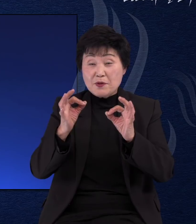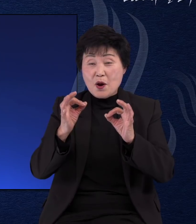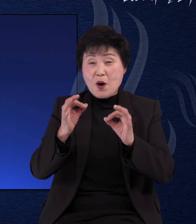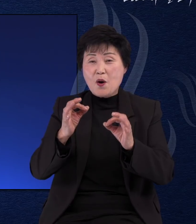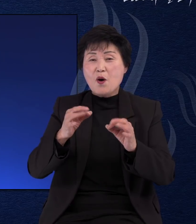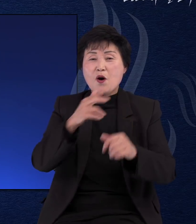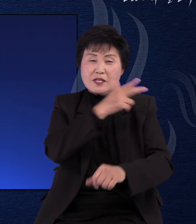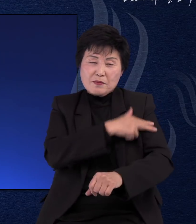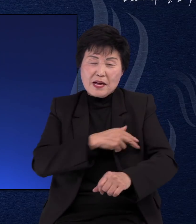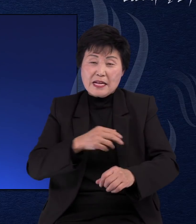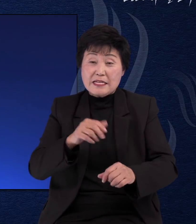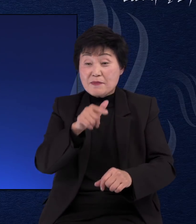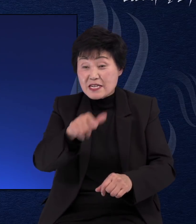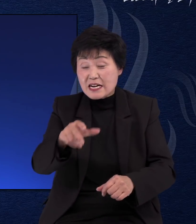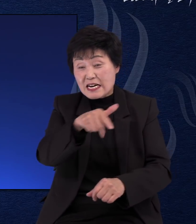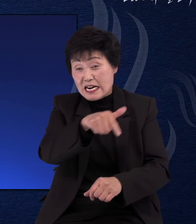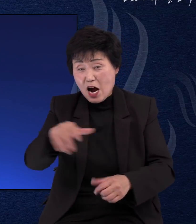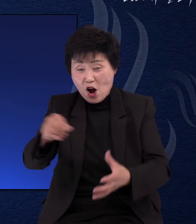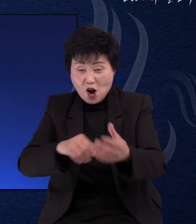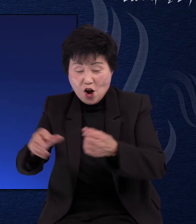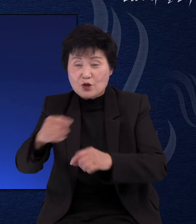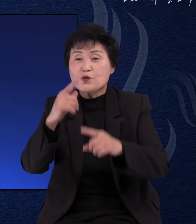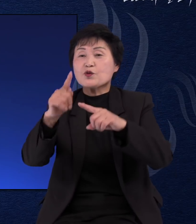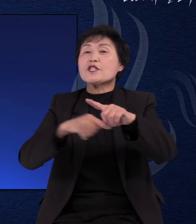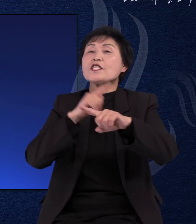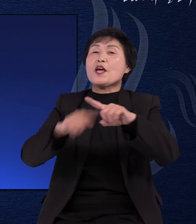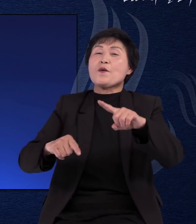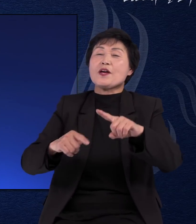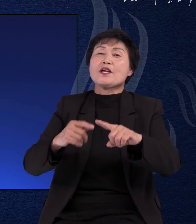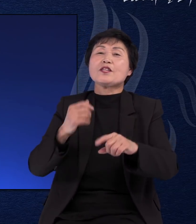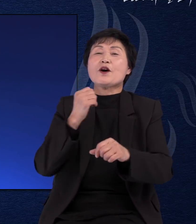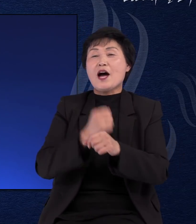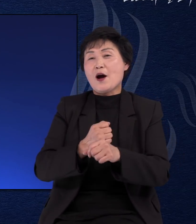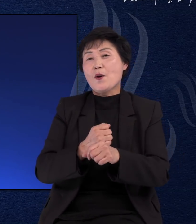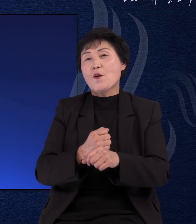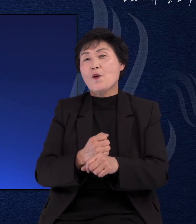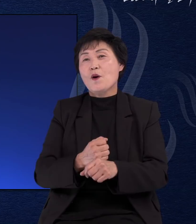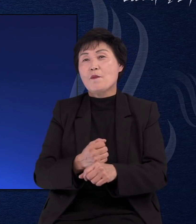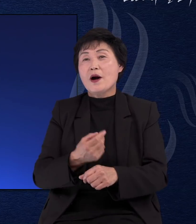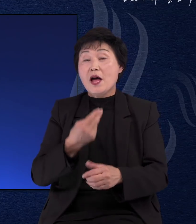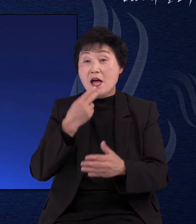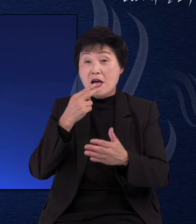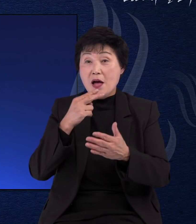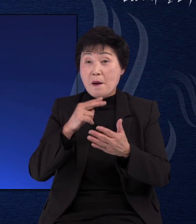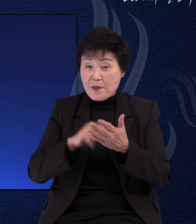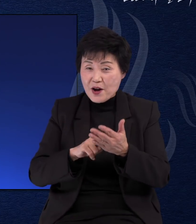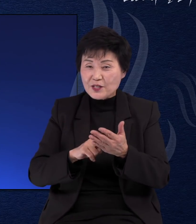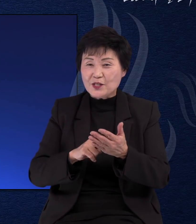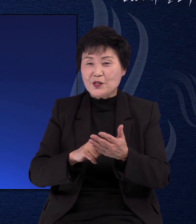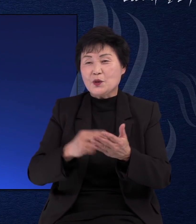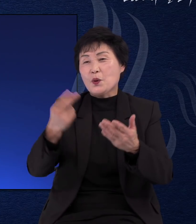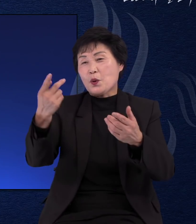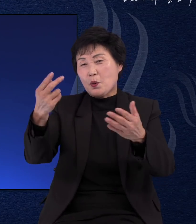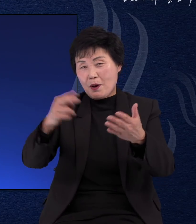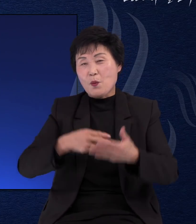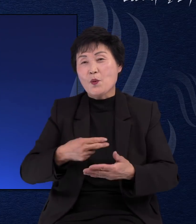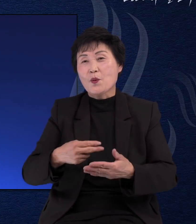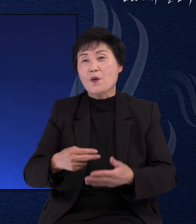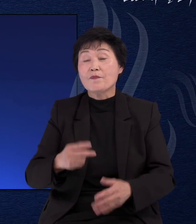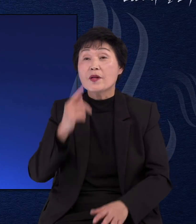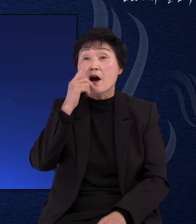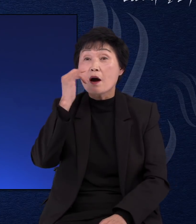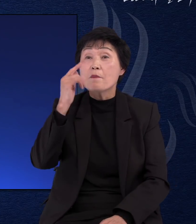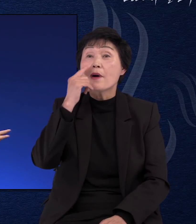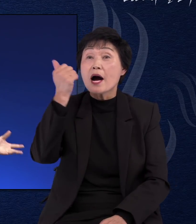하면서 한 사람당 30장씩 이제 편지도 그루터기 편지도 보내고 저희 어머님이 아버님 돌아가실 때